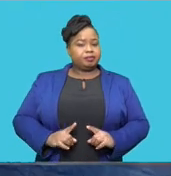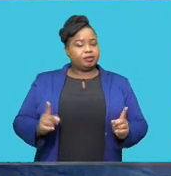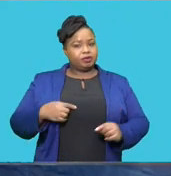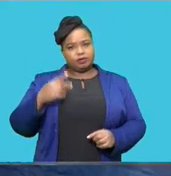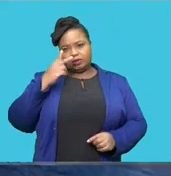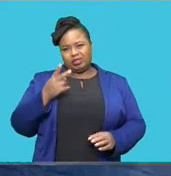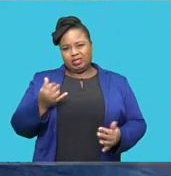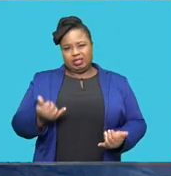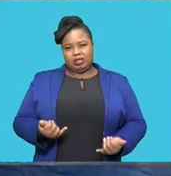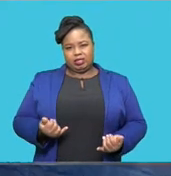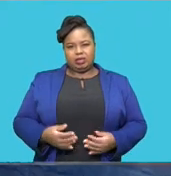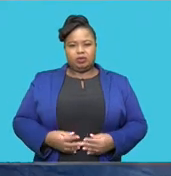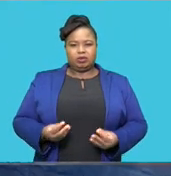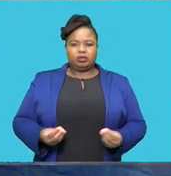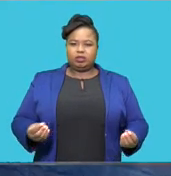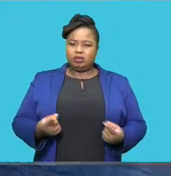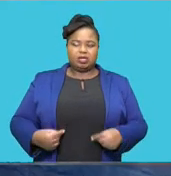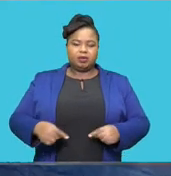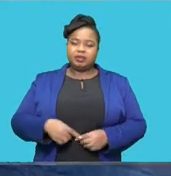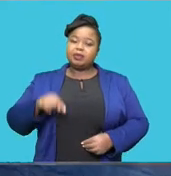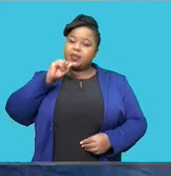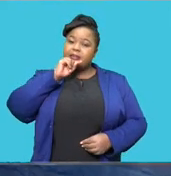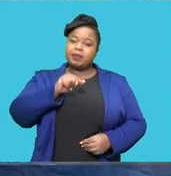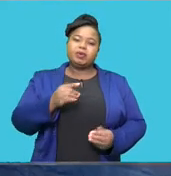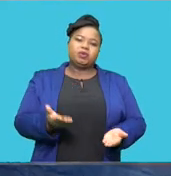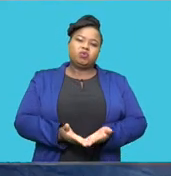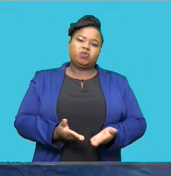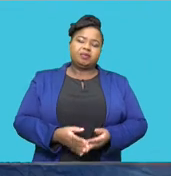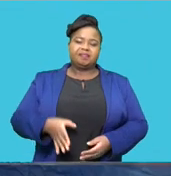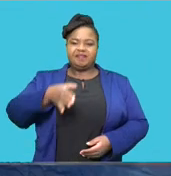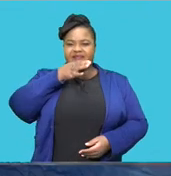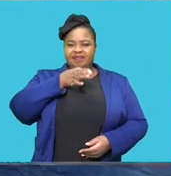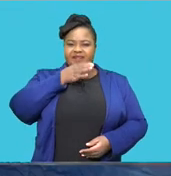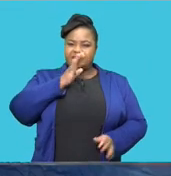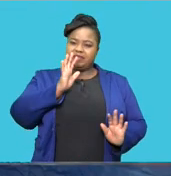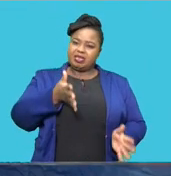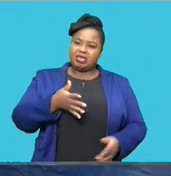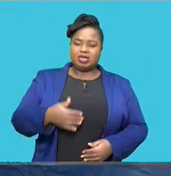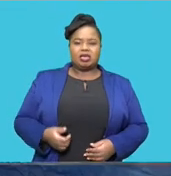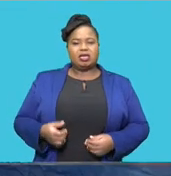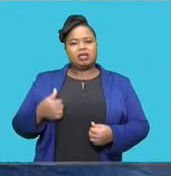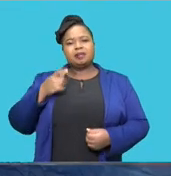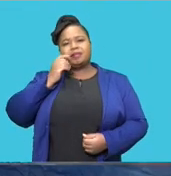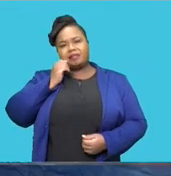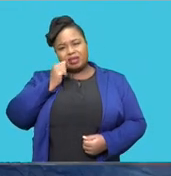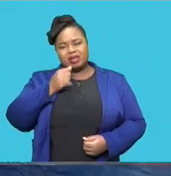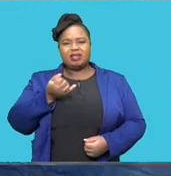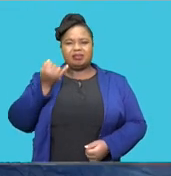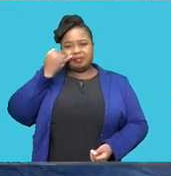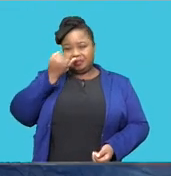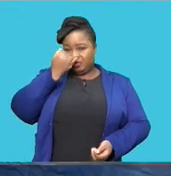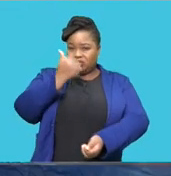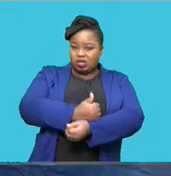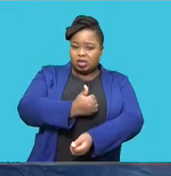manje abantwana bethu abathandi isikolo, bathanda utshwala, bafuna abafana, bathanda ama-drugs